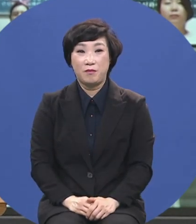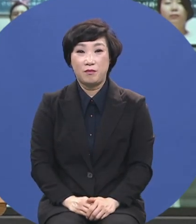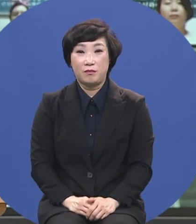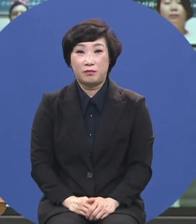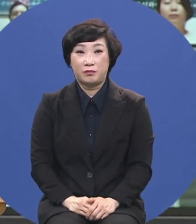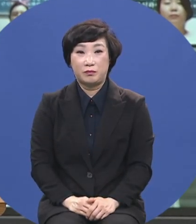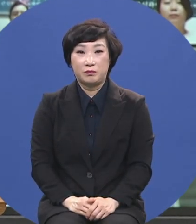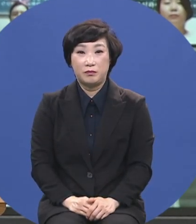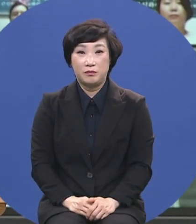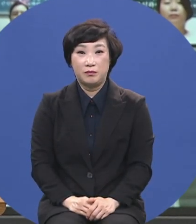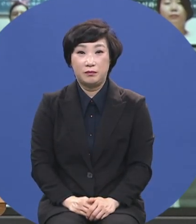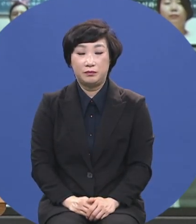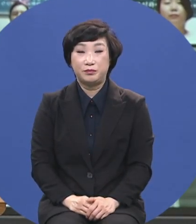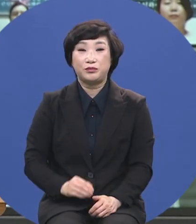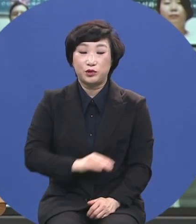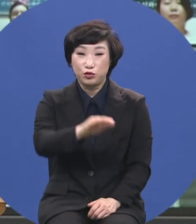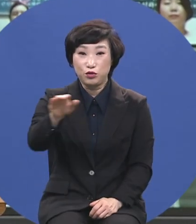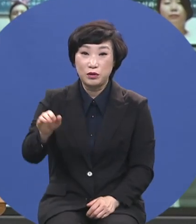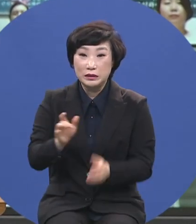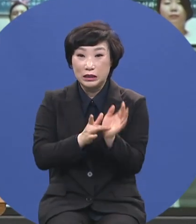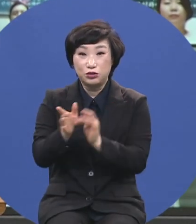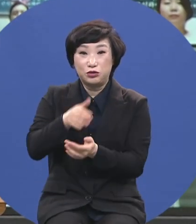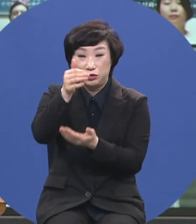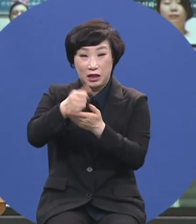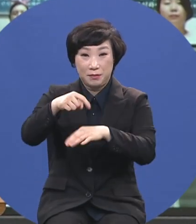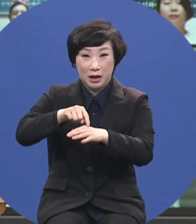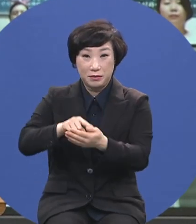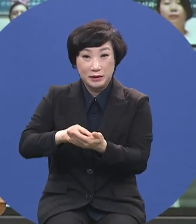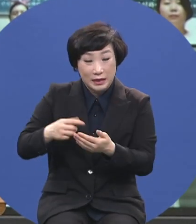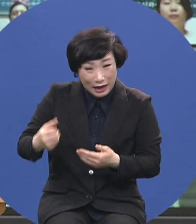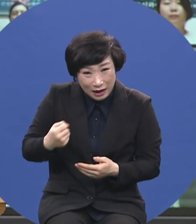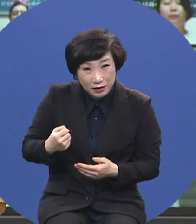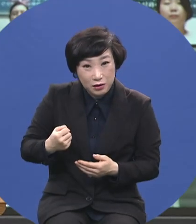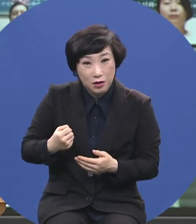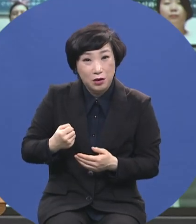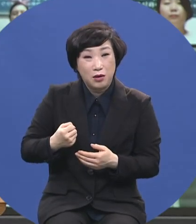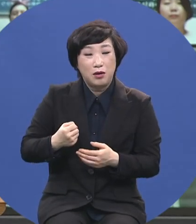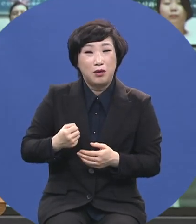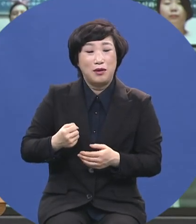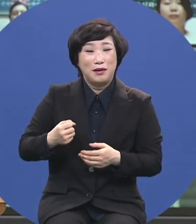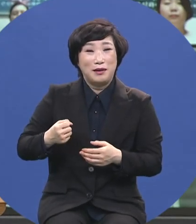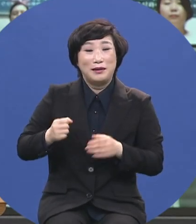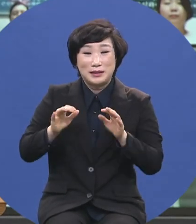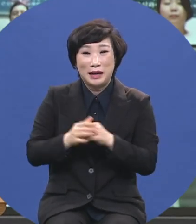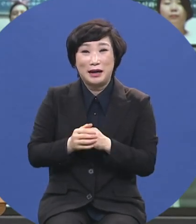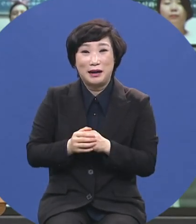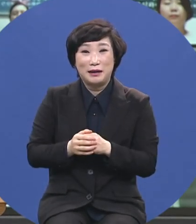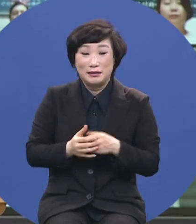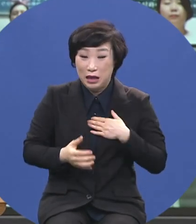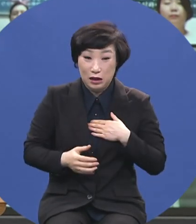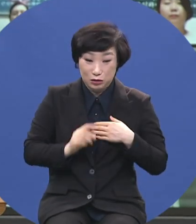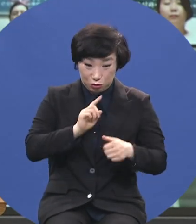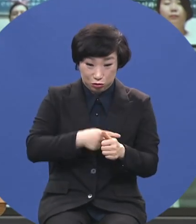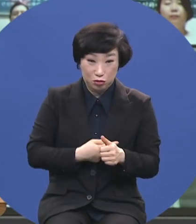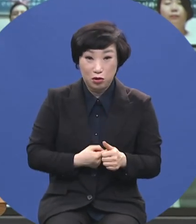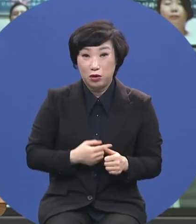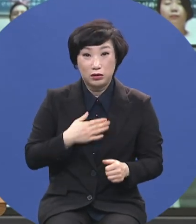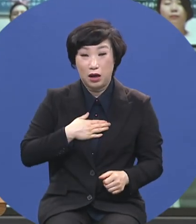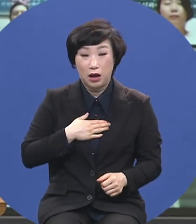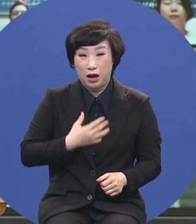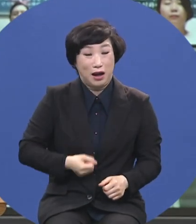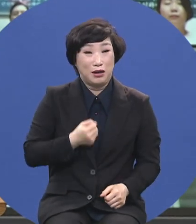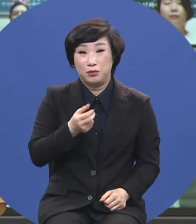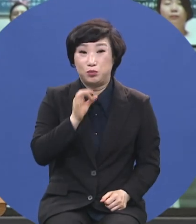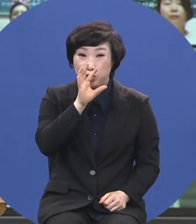마음이니 우리는 예수의 마음을 품을래 품을 수 없죠. 예수의 마음이 없으니 품을 수 없습니다.